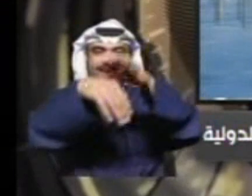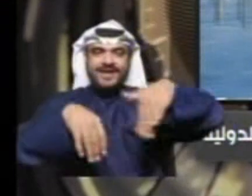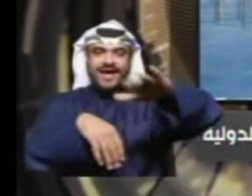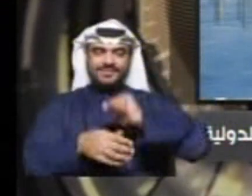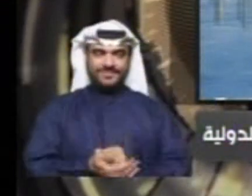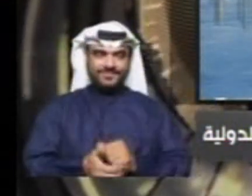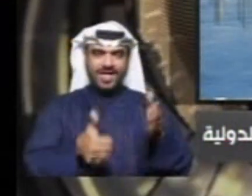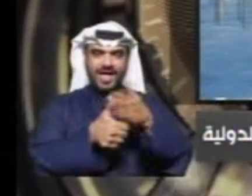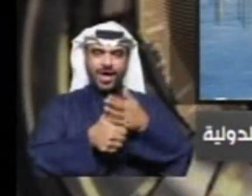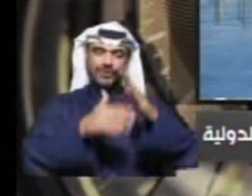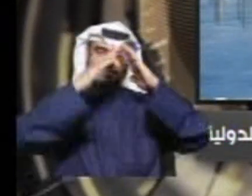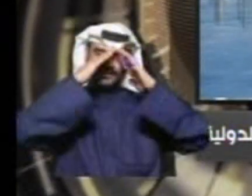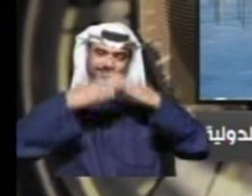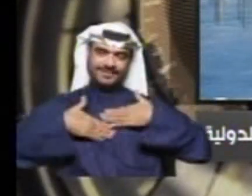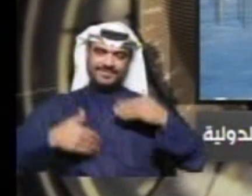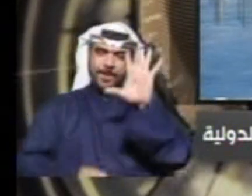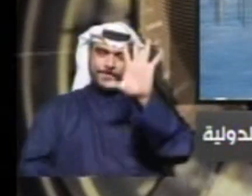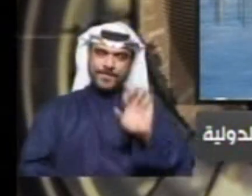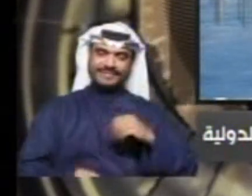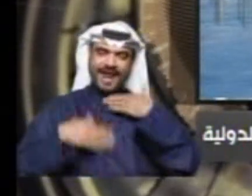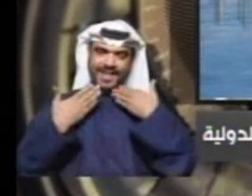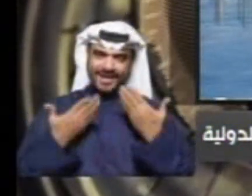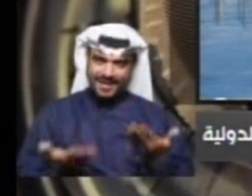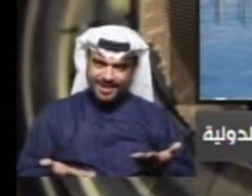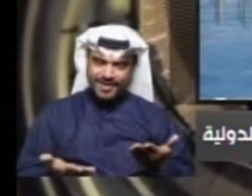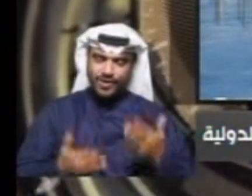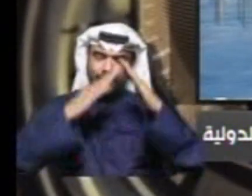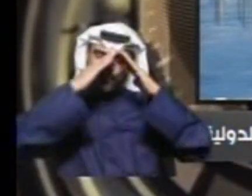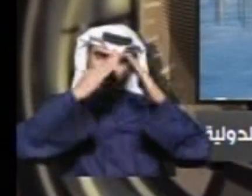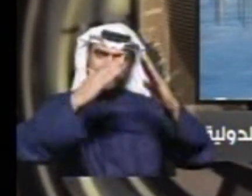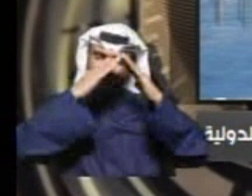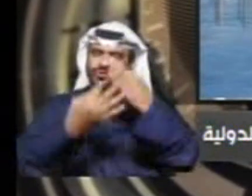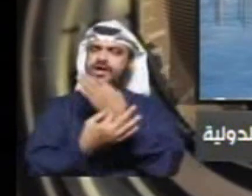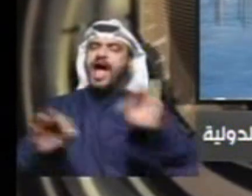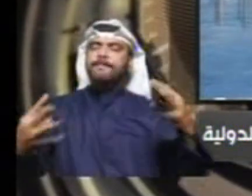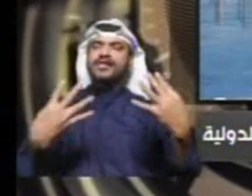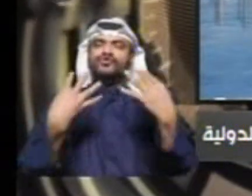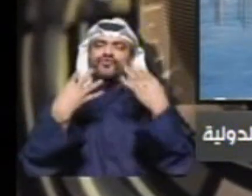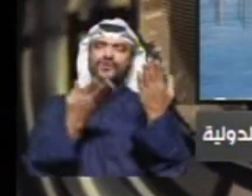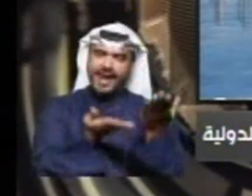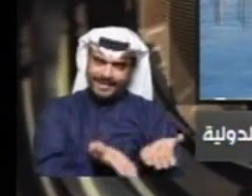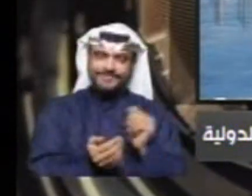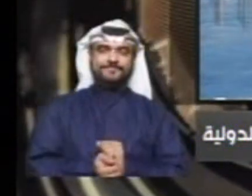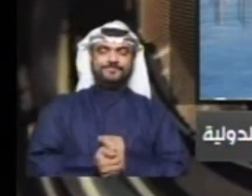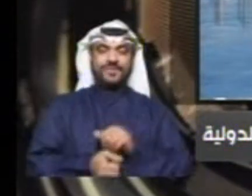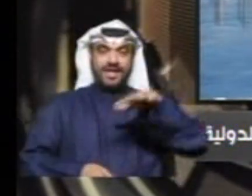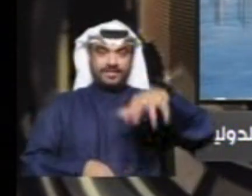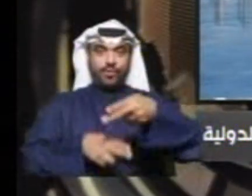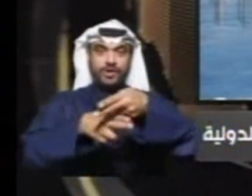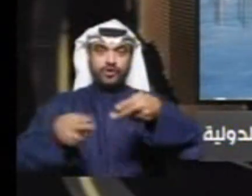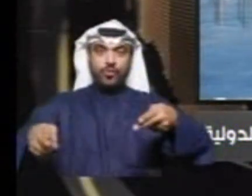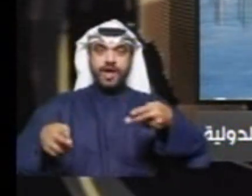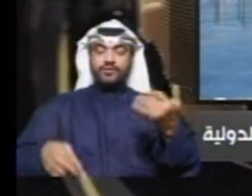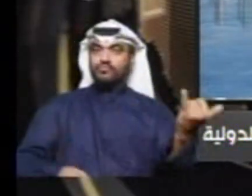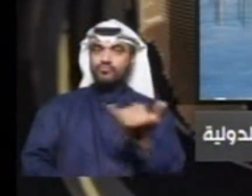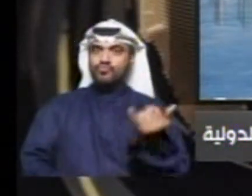مساك الله بالخير اخي العزيز، وايضا تحياتي للاخوه المشاهدين. بلا شك بان دوله الكويت لها دور